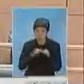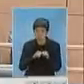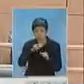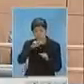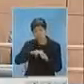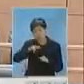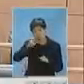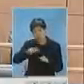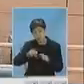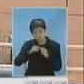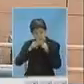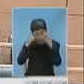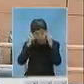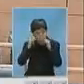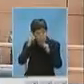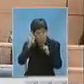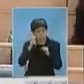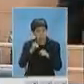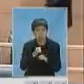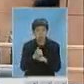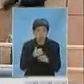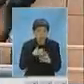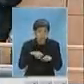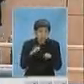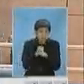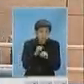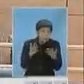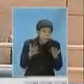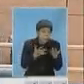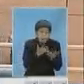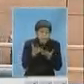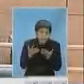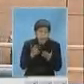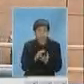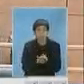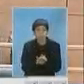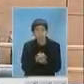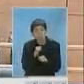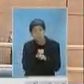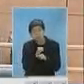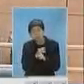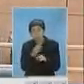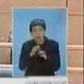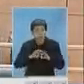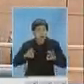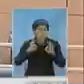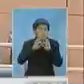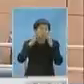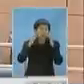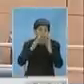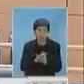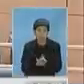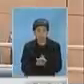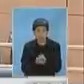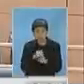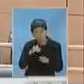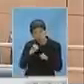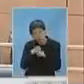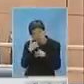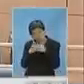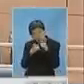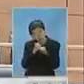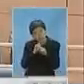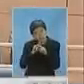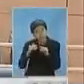ไทยรักไทยตอนนายกทักษิณเป็นนายกรัฐมนตรีไม่ได้มีบทบาทอะไรนะฮะไม่ได้มีความสลักสำคัญอะไรถ้าบ้านเมืองเดินไปตาม